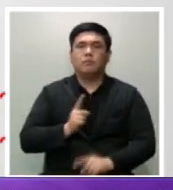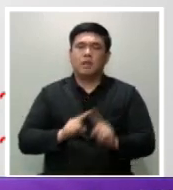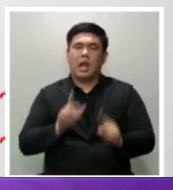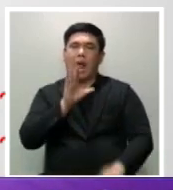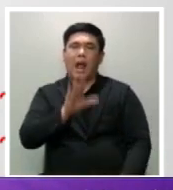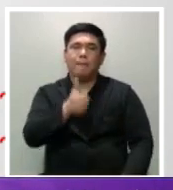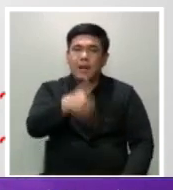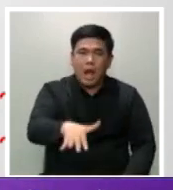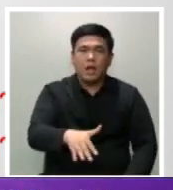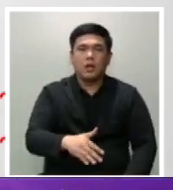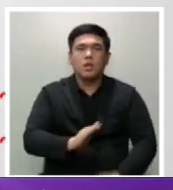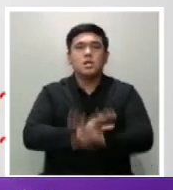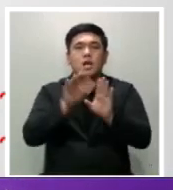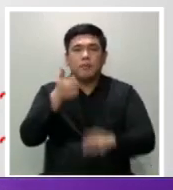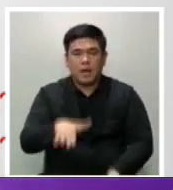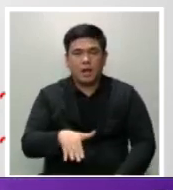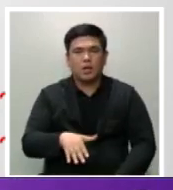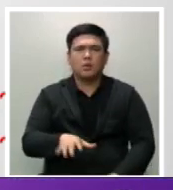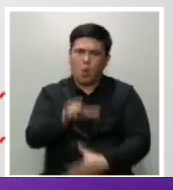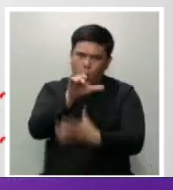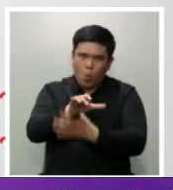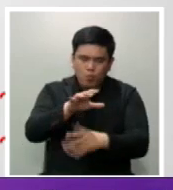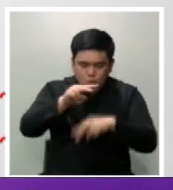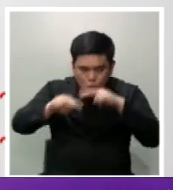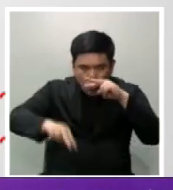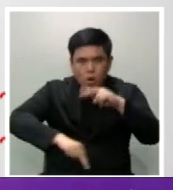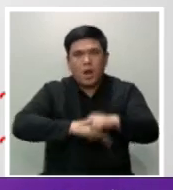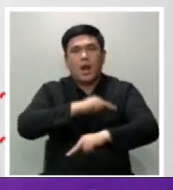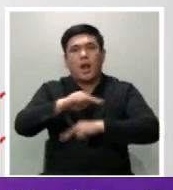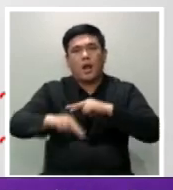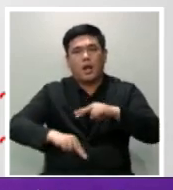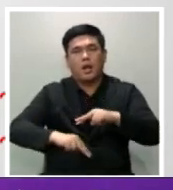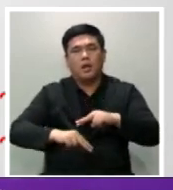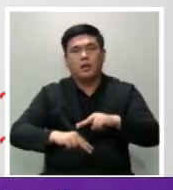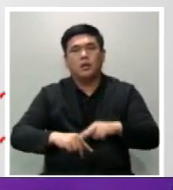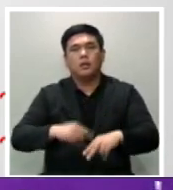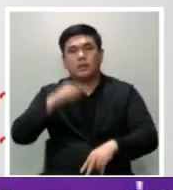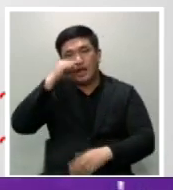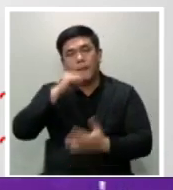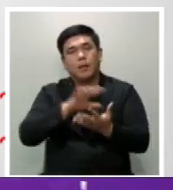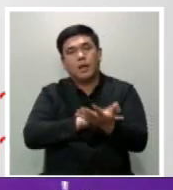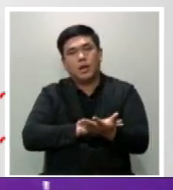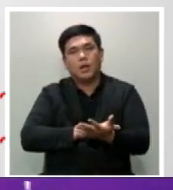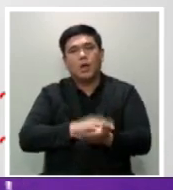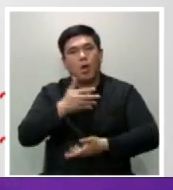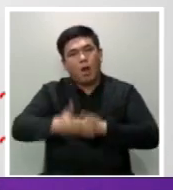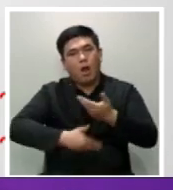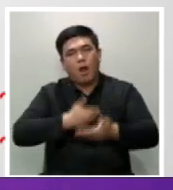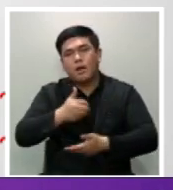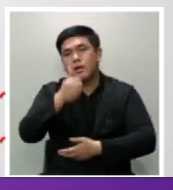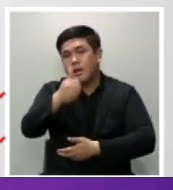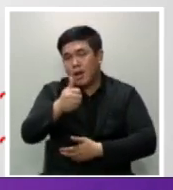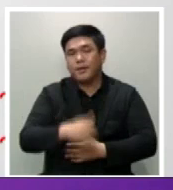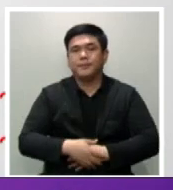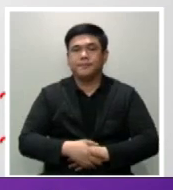ามไม่ได้เลิกไม่ได้ก็คุมได้อย่างน้อยก็ให้ธุรกิจยาสูบของไทยอยู่รอด3.